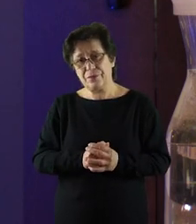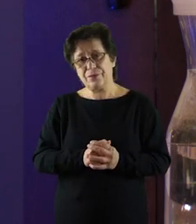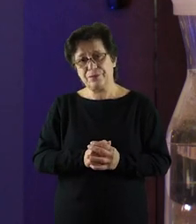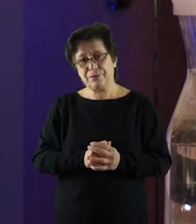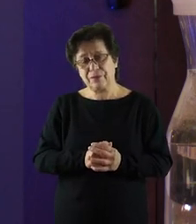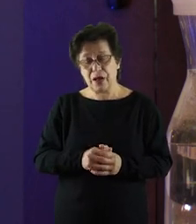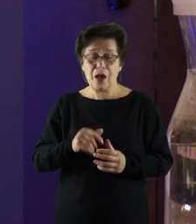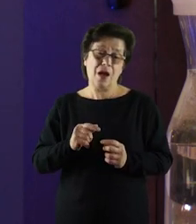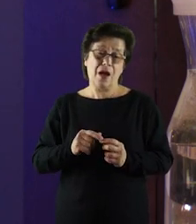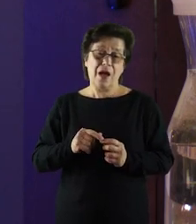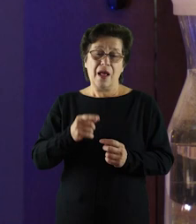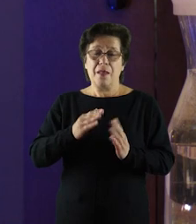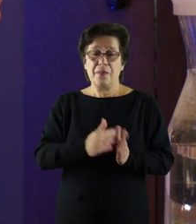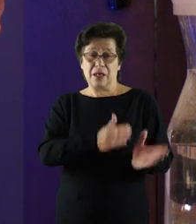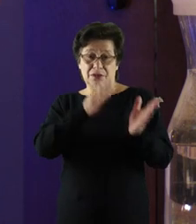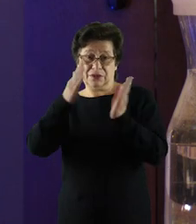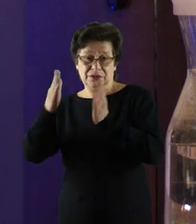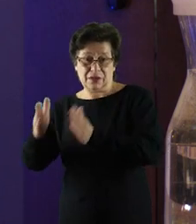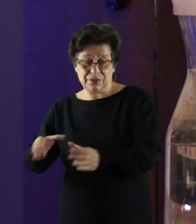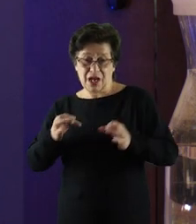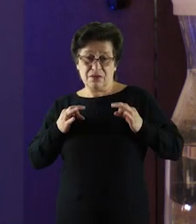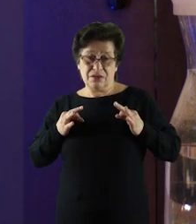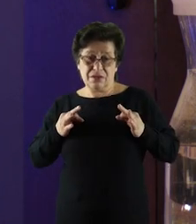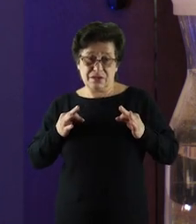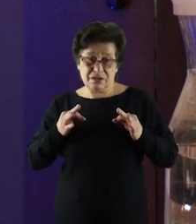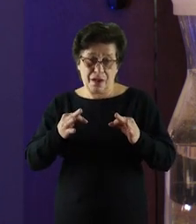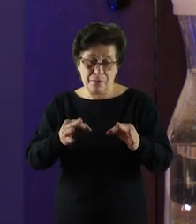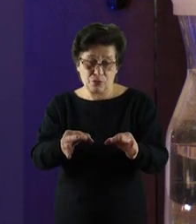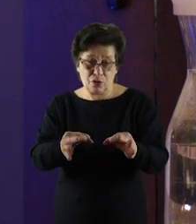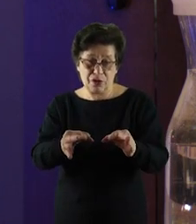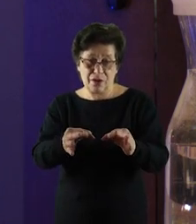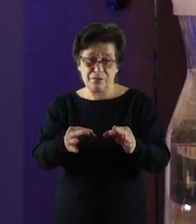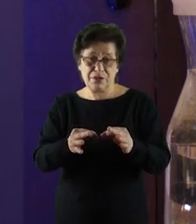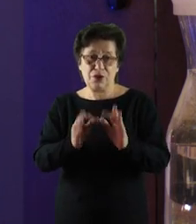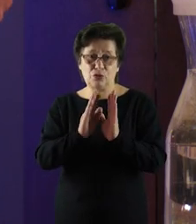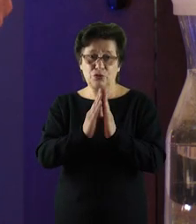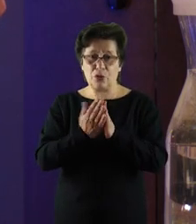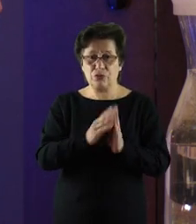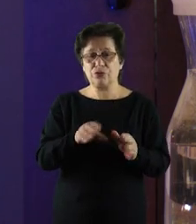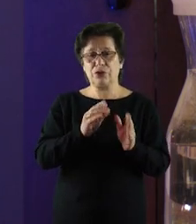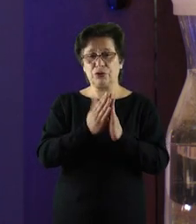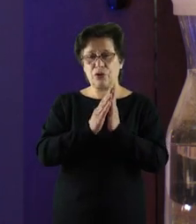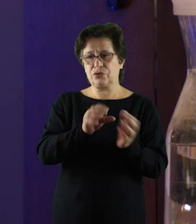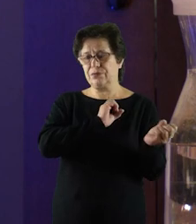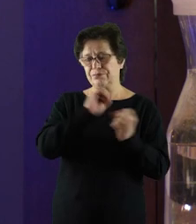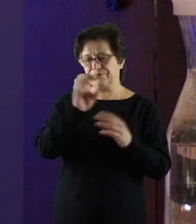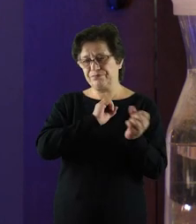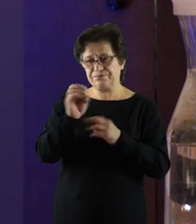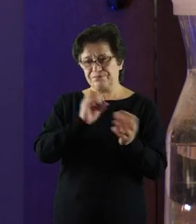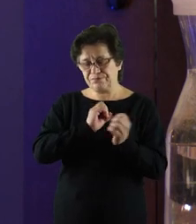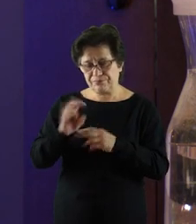wielkimi samochodami książki opuszczają drukarnię i trafiają do hurtowni. W hurtowni także zajmują